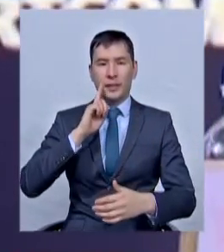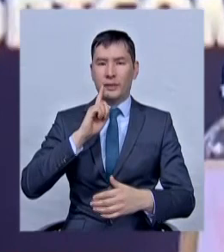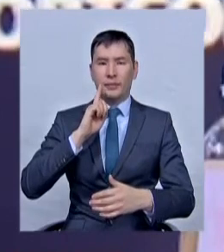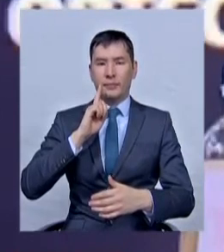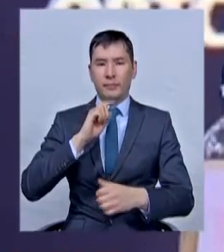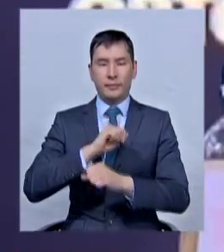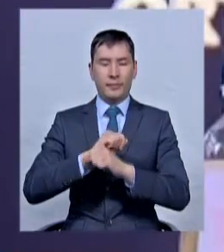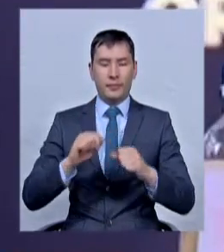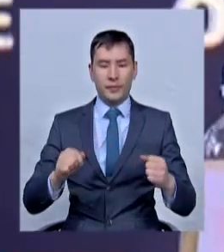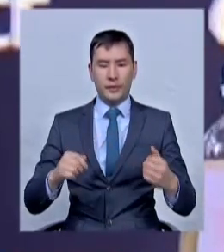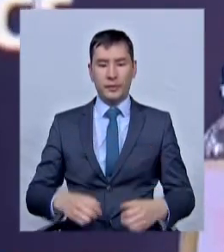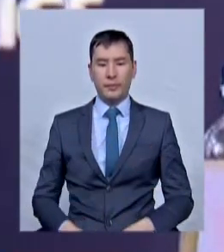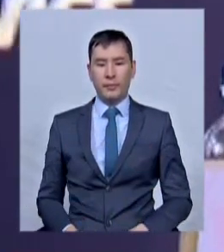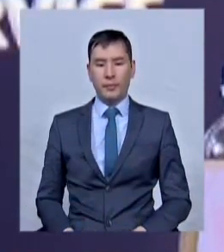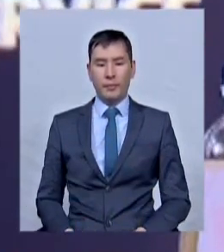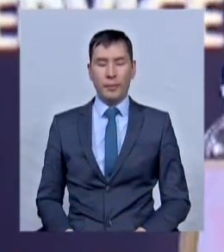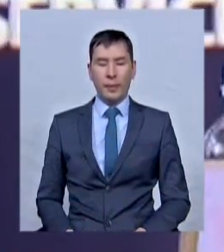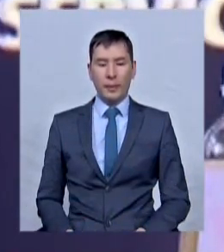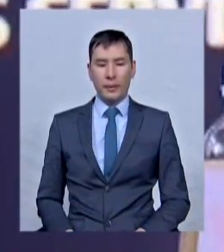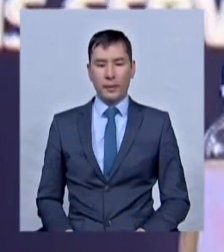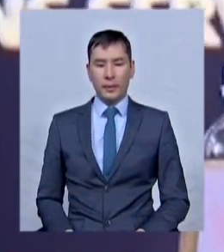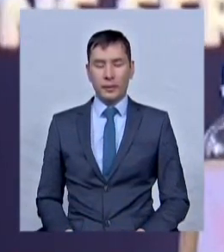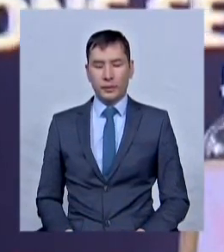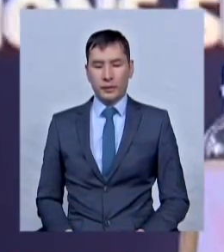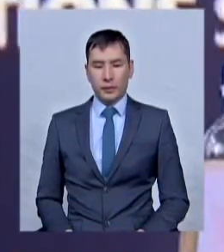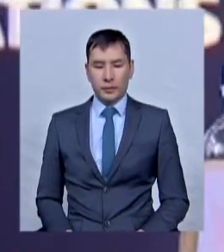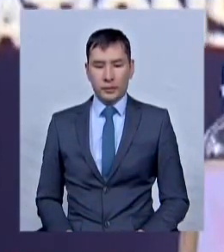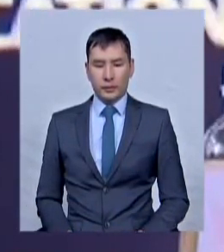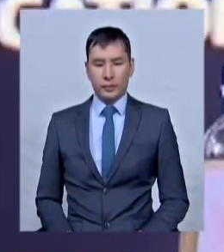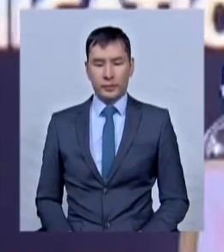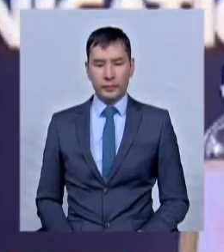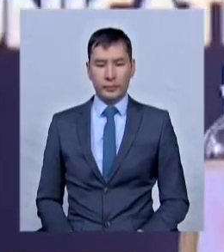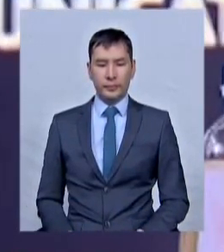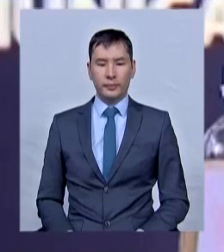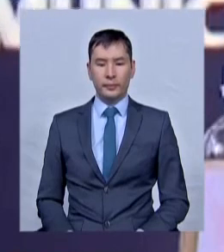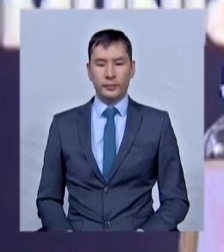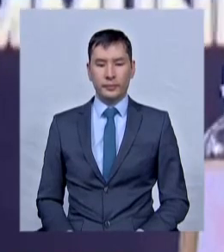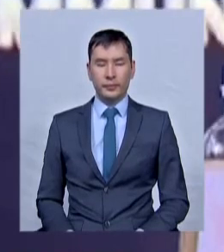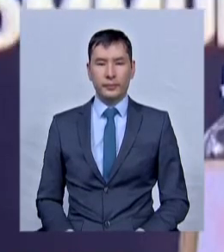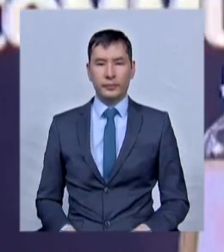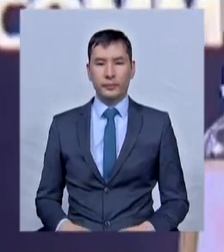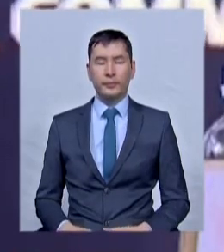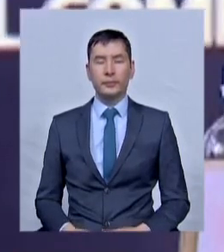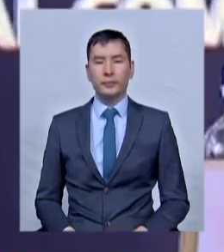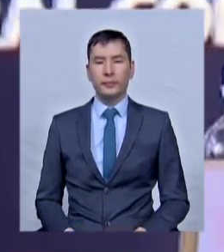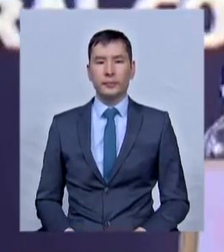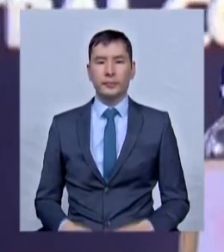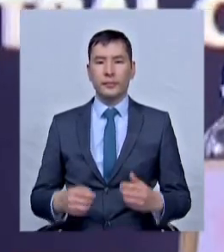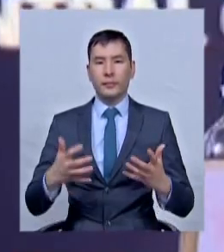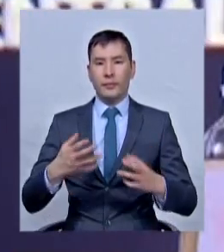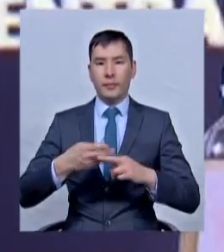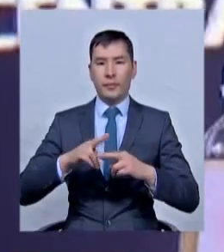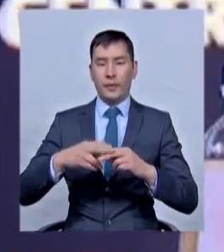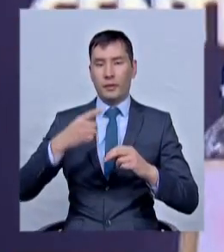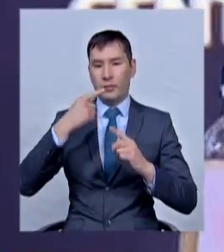Сондықтан жасыл аймақта тұрған өңірлердегі оқушылардың барлығын мектепке баруына толық рұқсат берсек, ол өңірдің 1-2 күнде сары